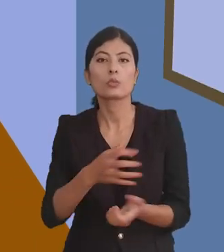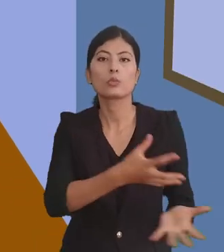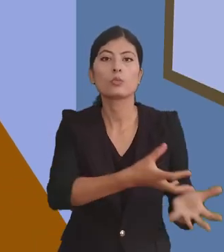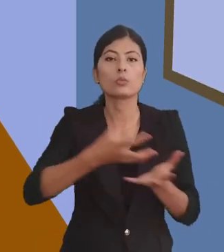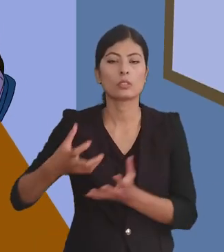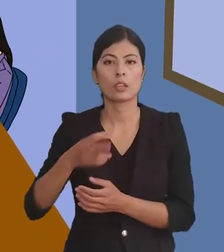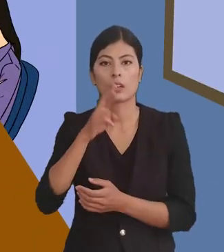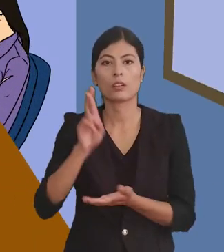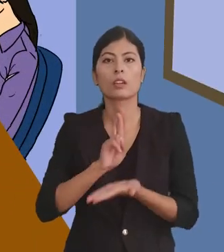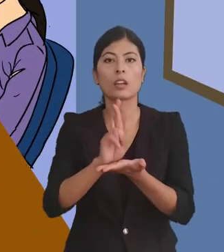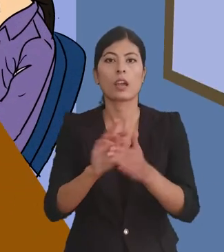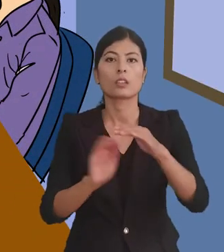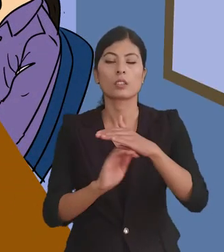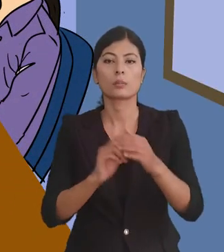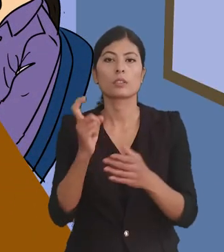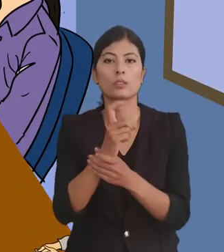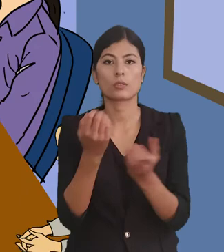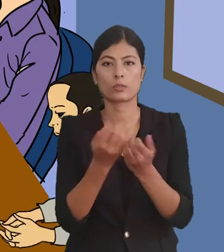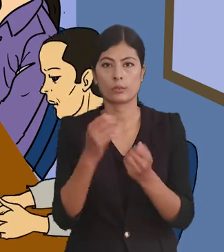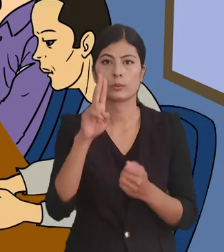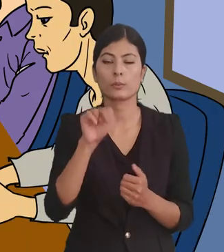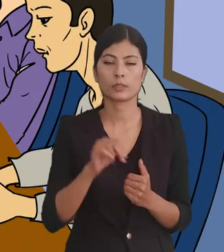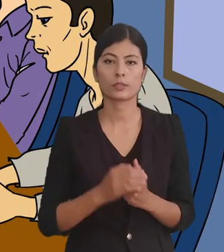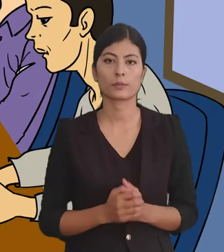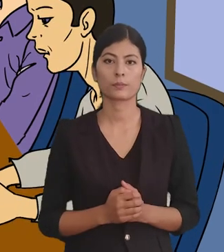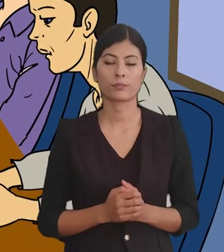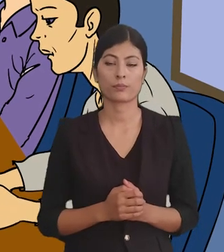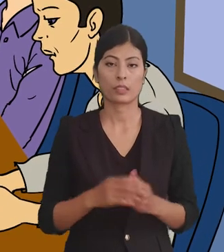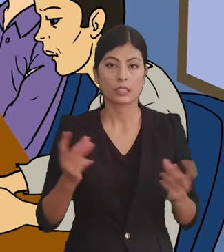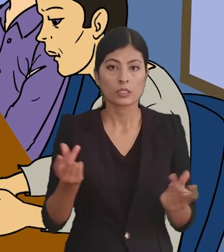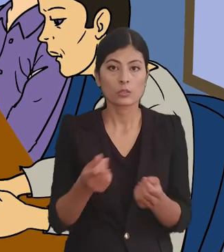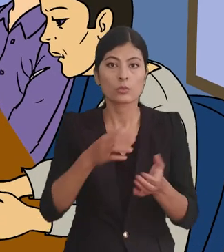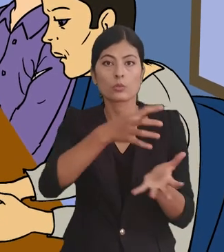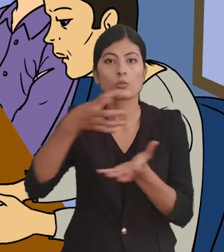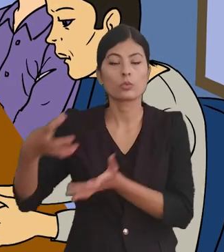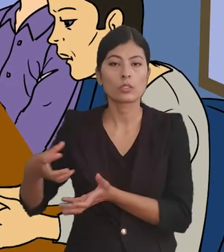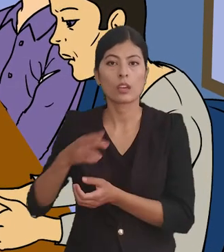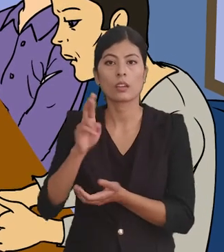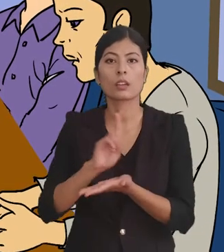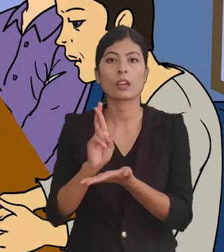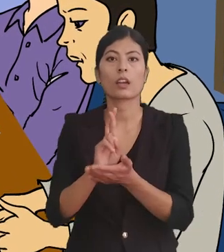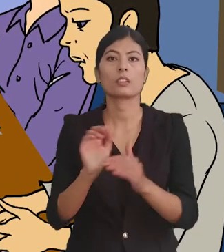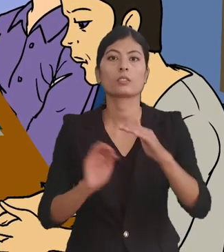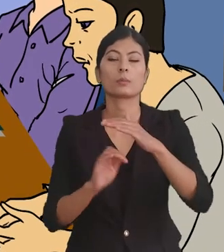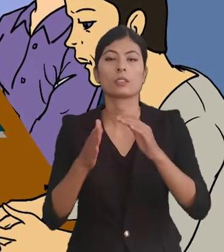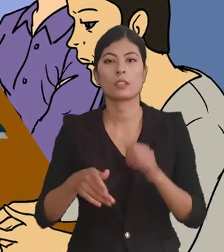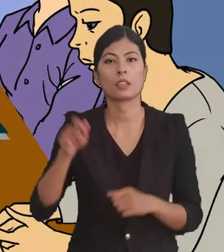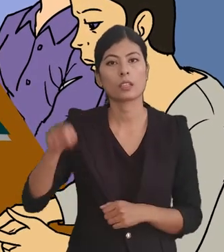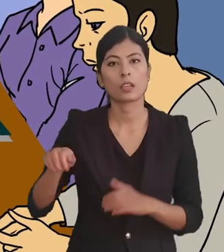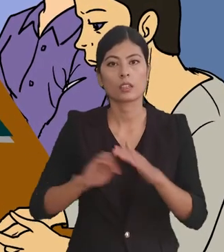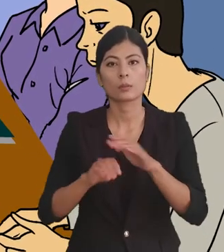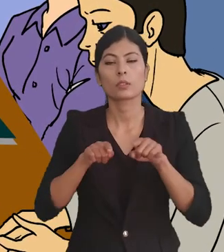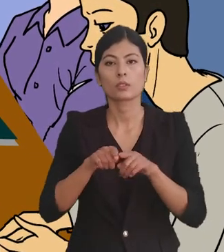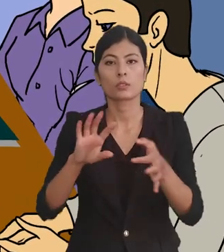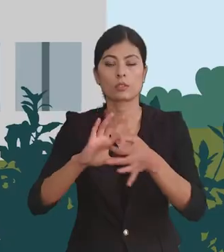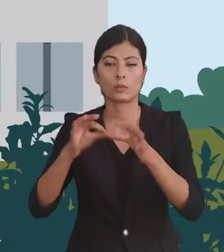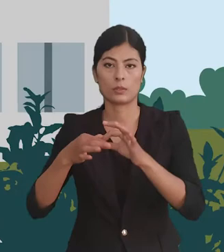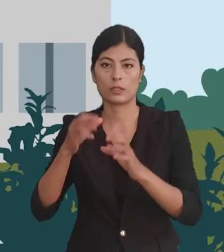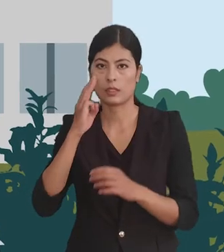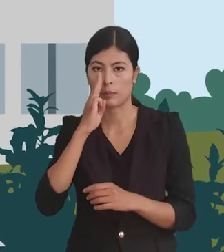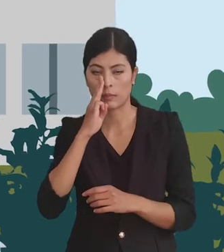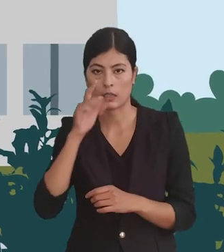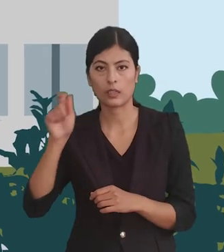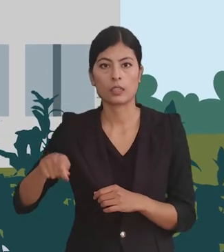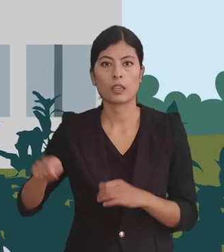राहत समिति गठन गर्नु पर्दछ। तत्काल उद्धार र राहत समितिले न्यायिक समितिसँगको समन्वयमा न्यायिक